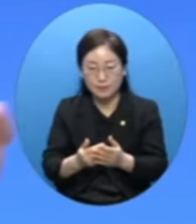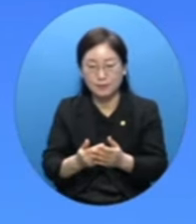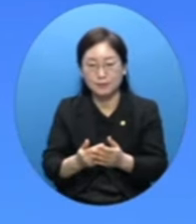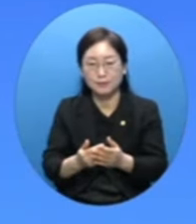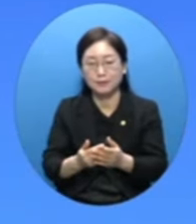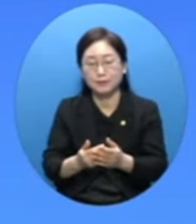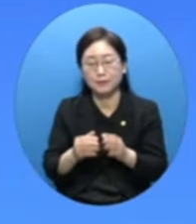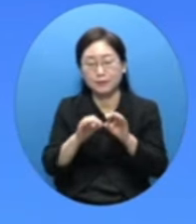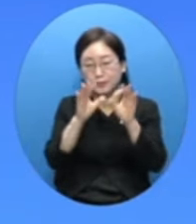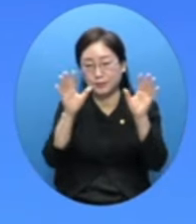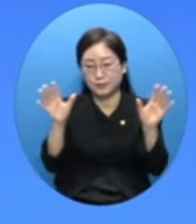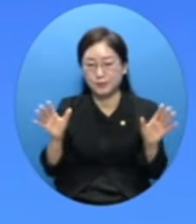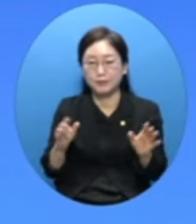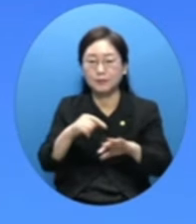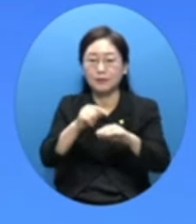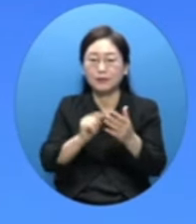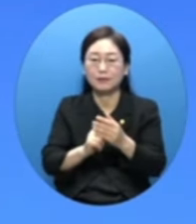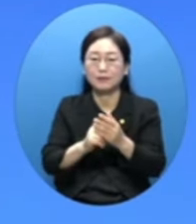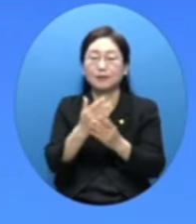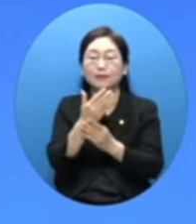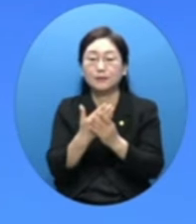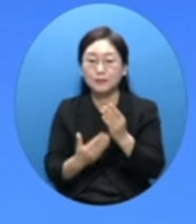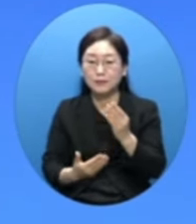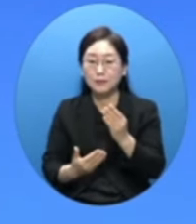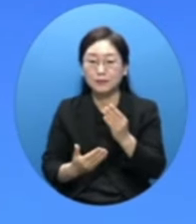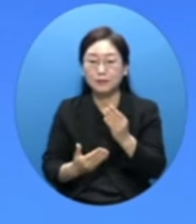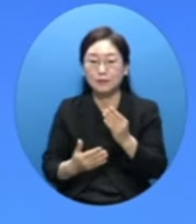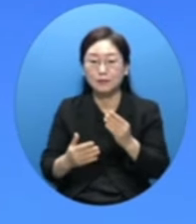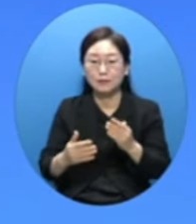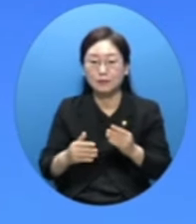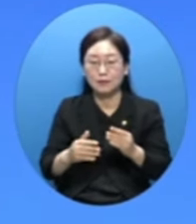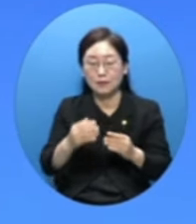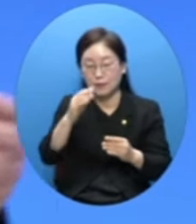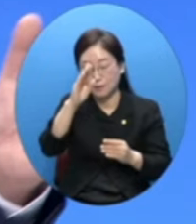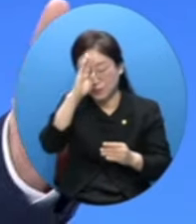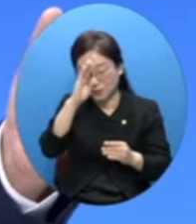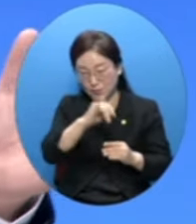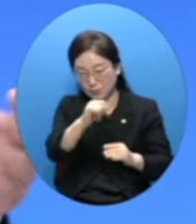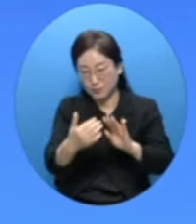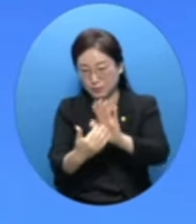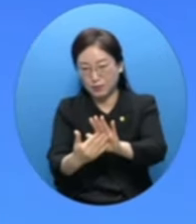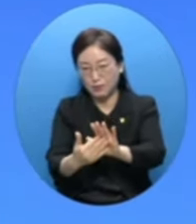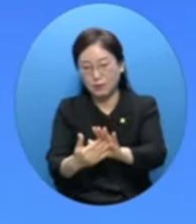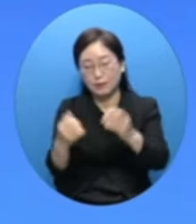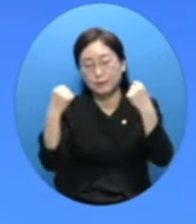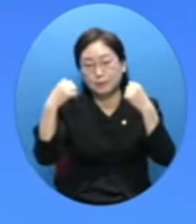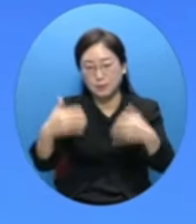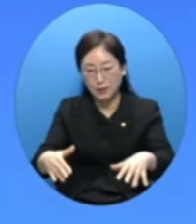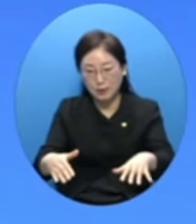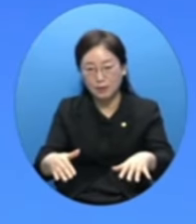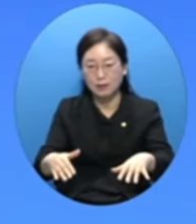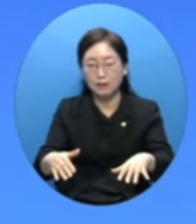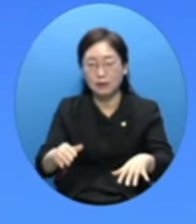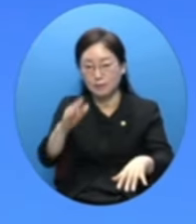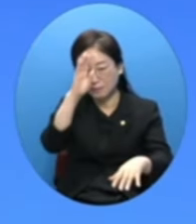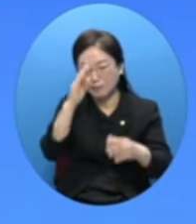것입니다 마음이 무너지니 면력 차이가 떨어서 육신의 건강도 잃어버리고 의욕이